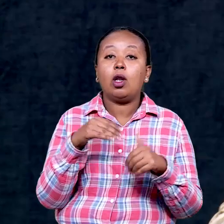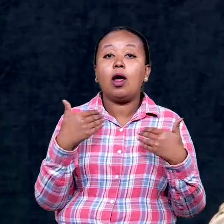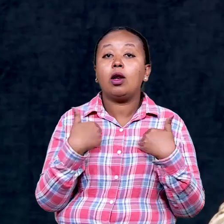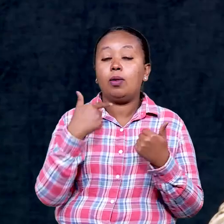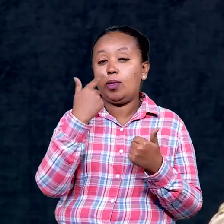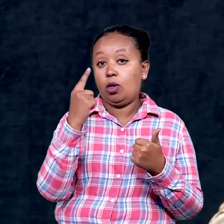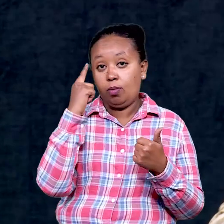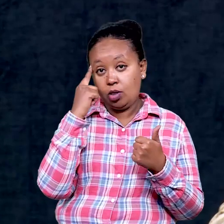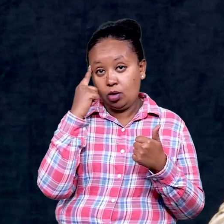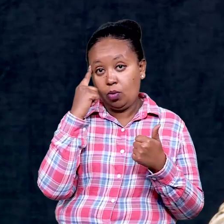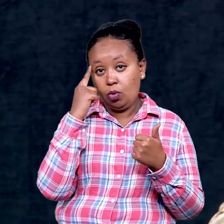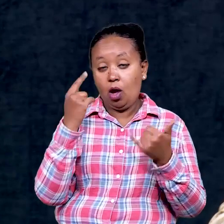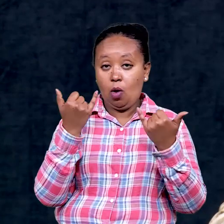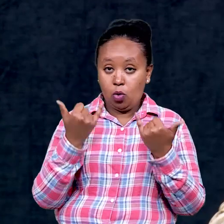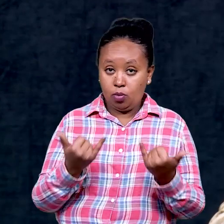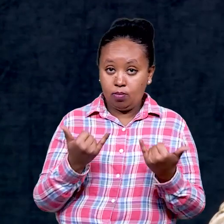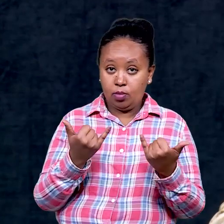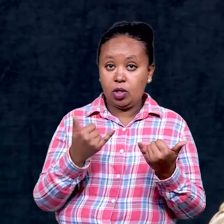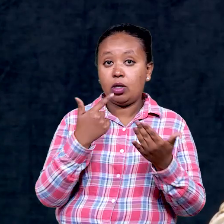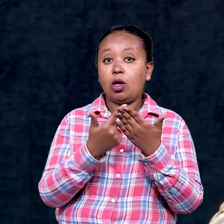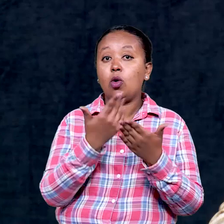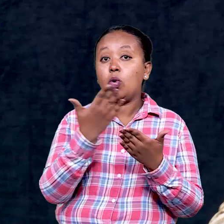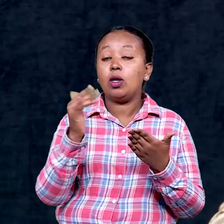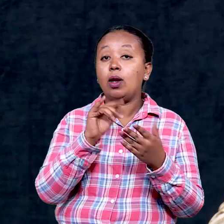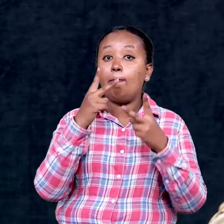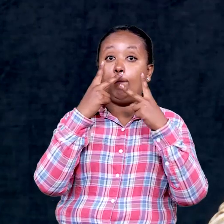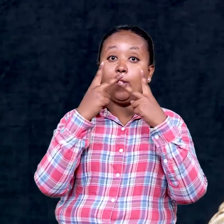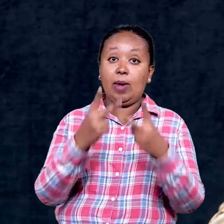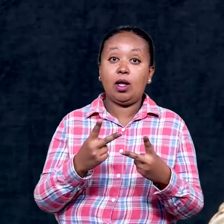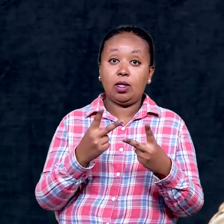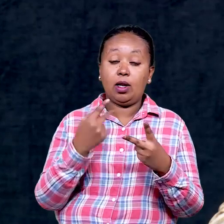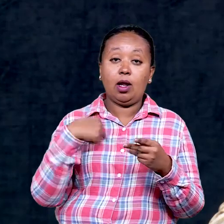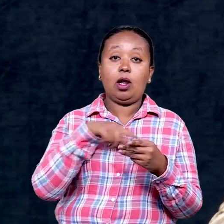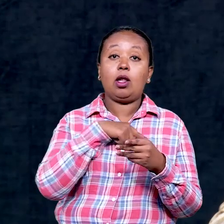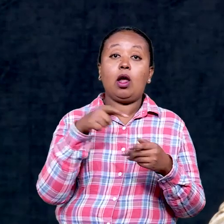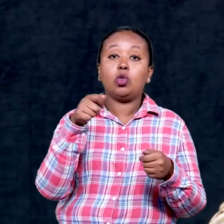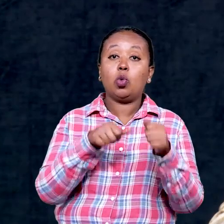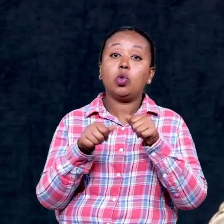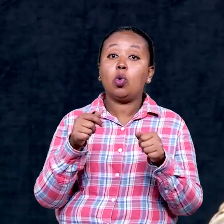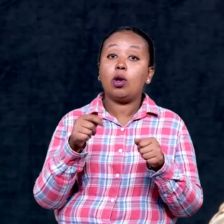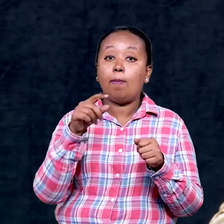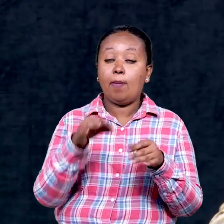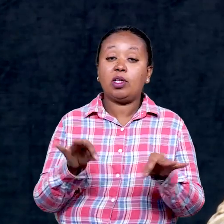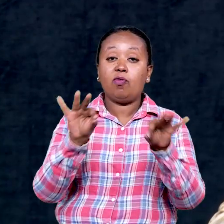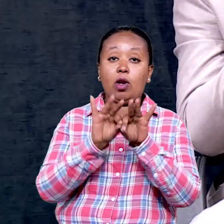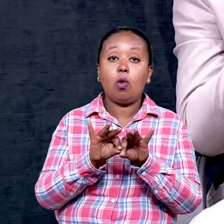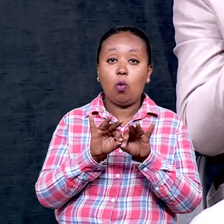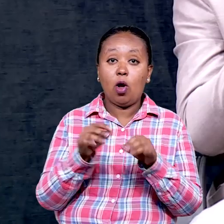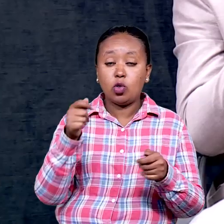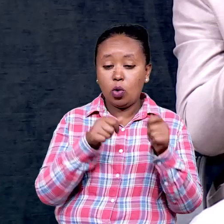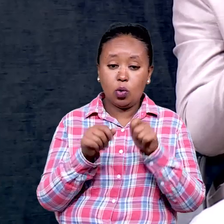ላይ አለ ብዬ ነው የማስበው። አሁንም ያ ጉዳይ እንደሚመለከተን የእኛ ማስተዋጽኦ